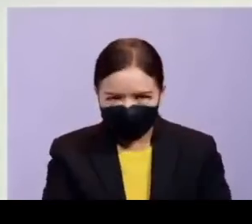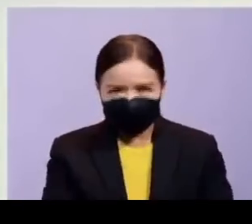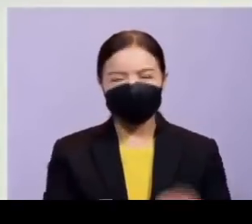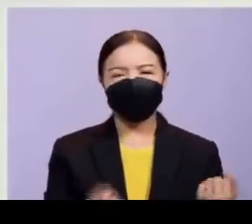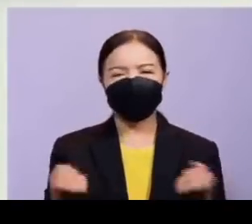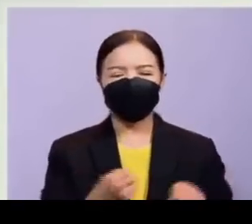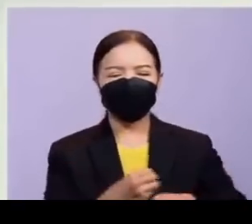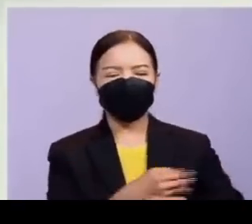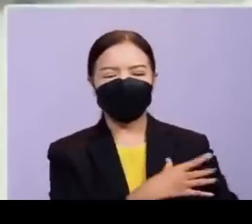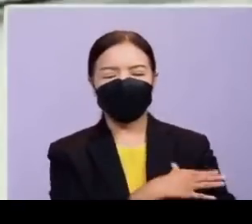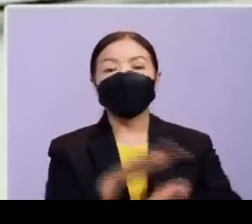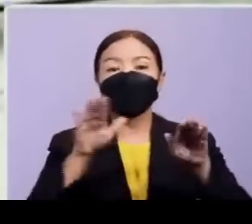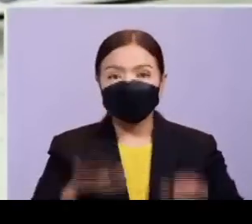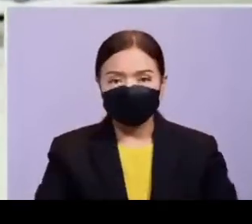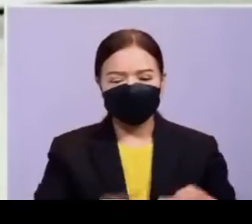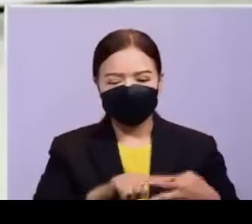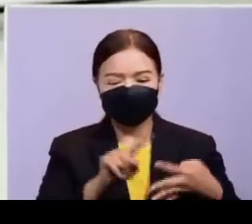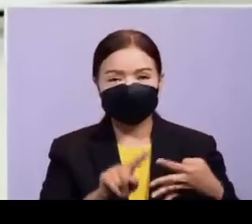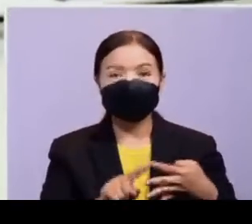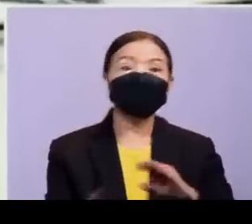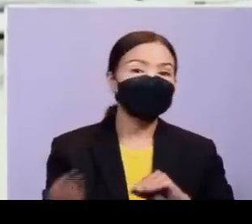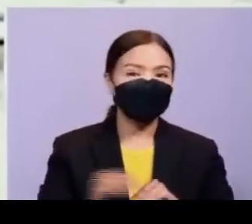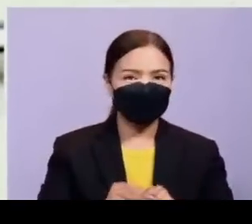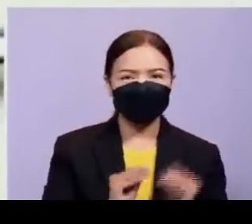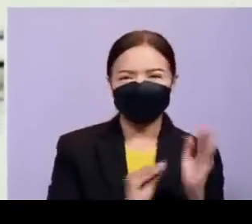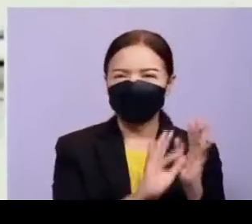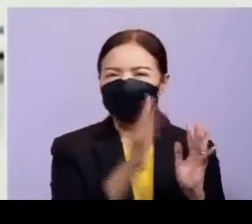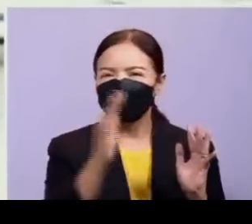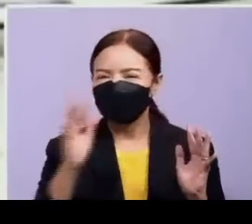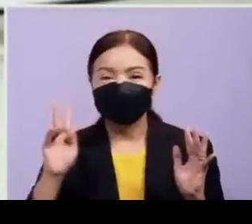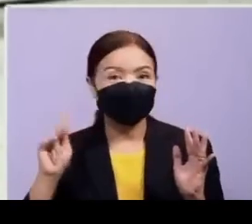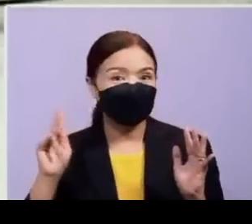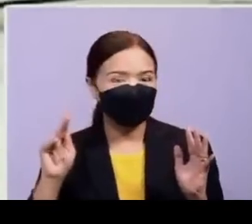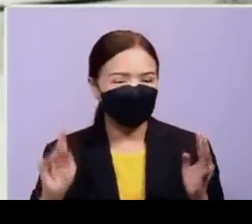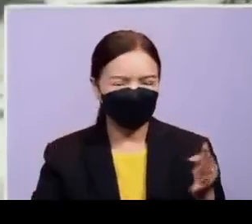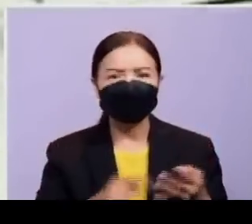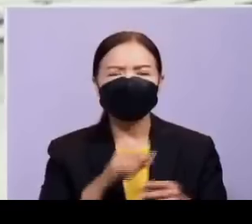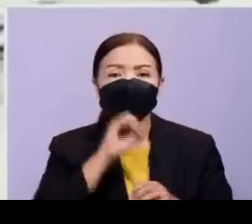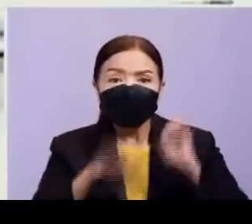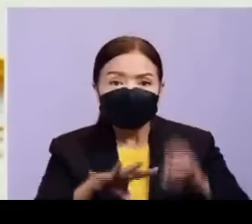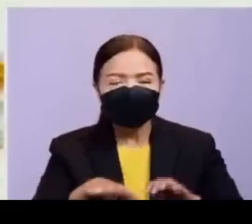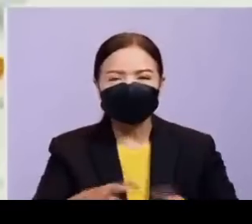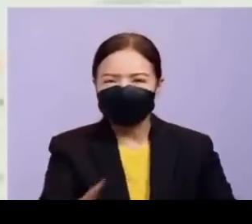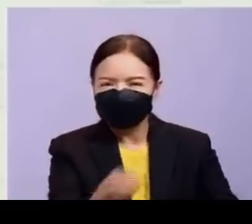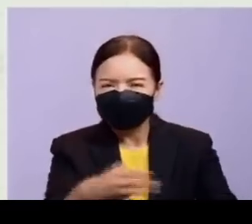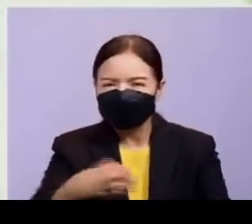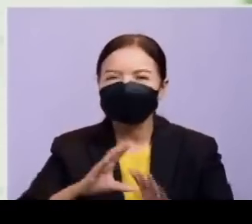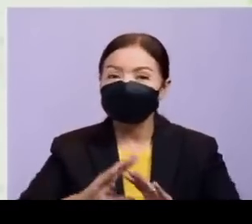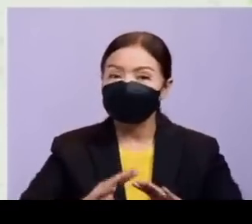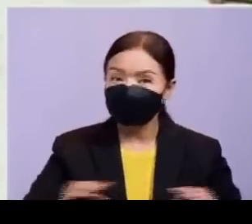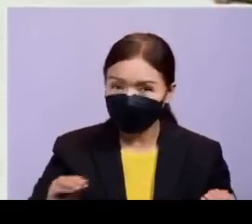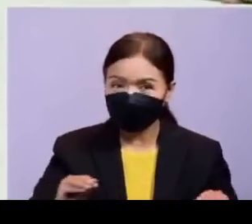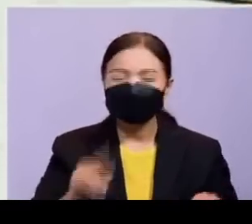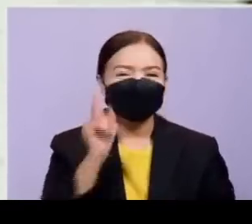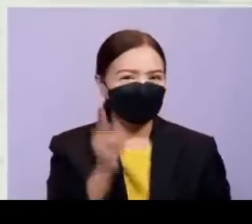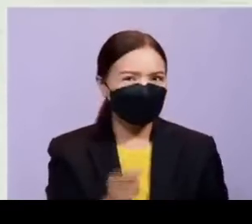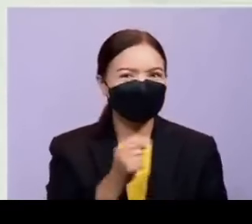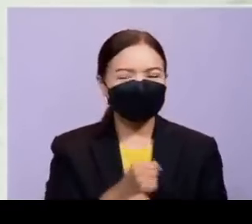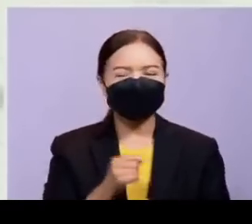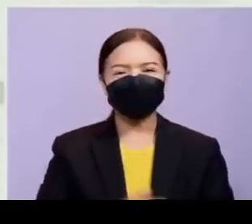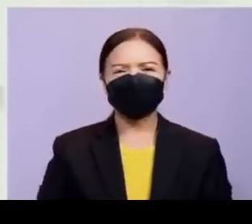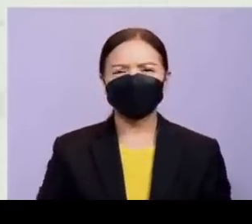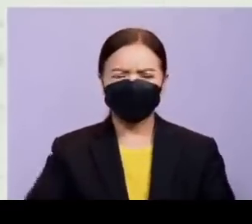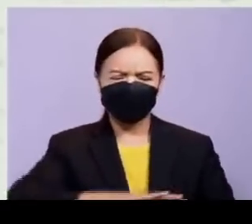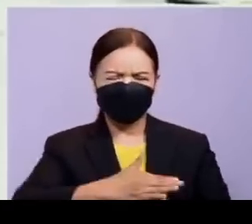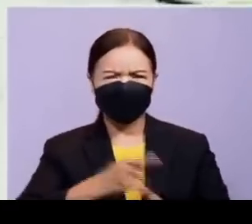วยพลังงานพื้นที่สีเขียวก็ต้องเยอะค่ะกิจกรรมที่กำจัดขยะมูลฝอยต้องมีมาช่วงนี้โควิดนะคะขยะพลาสติกขยะโฟมเยอะ